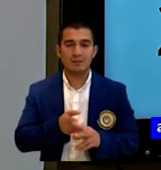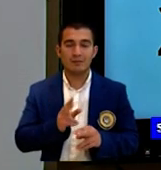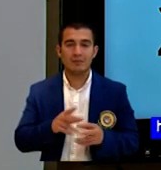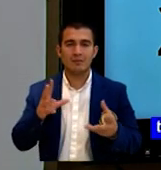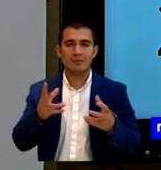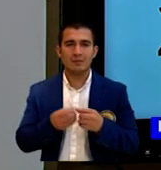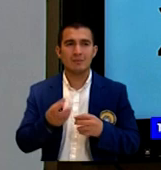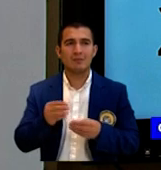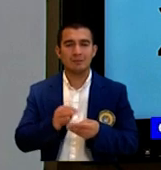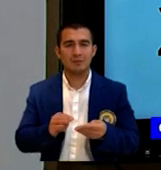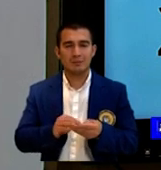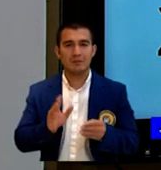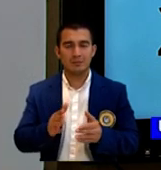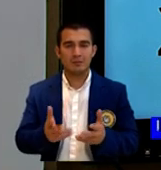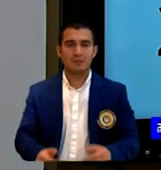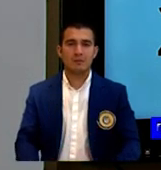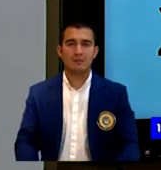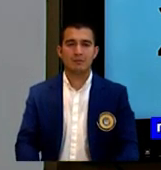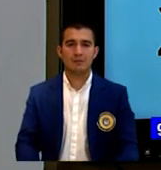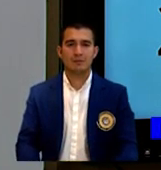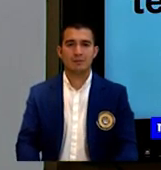mavzularni yana bir bor takrorlab o'tamiz.